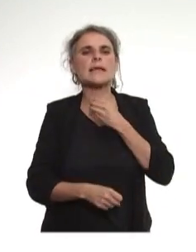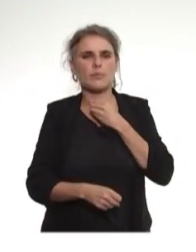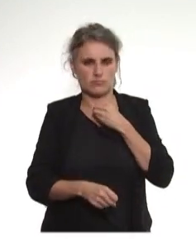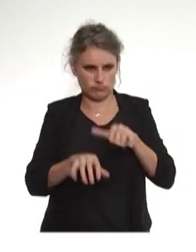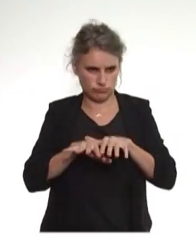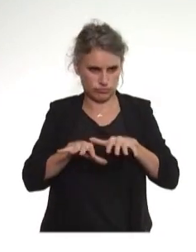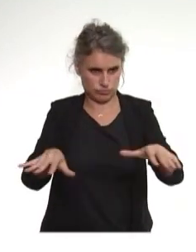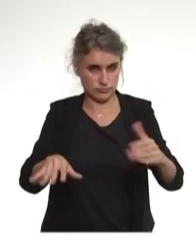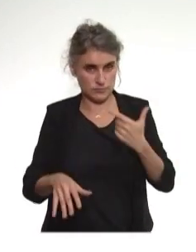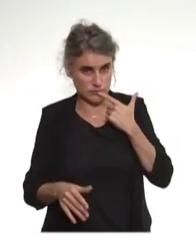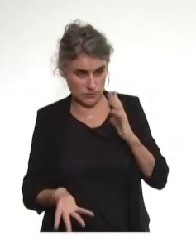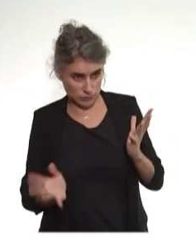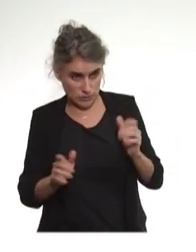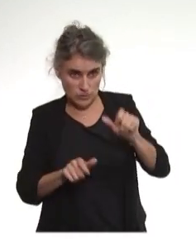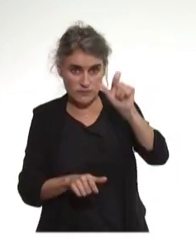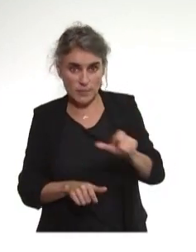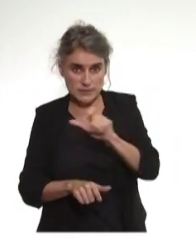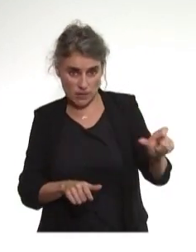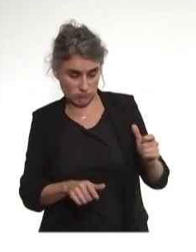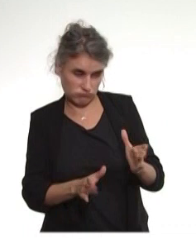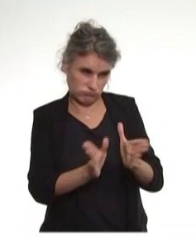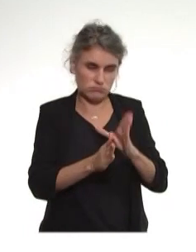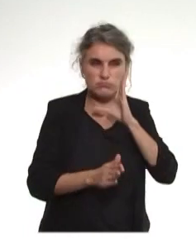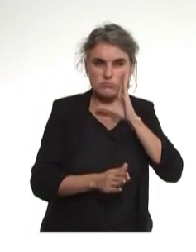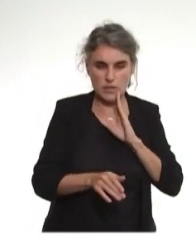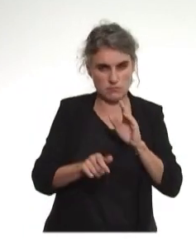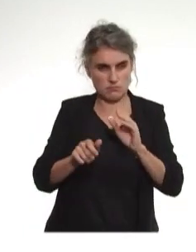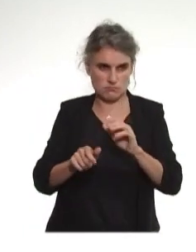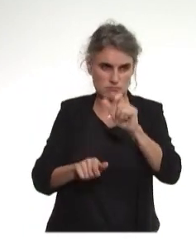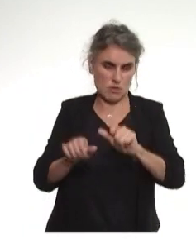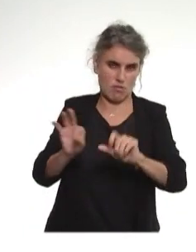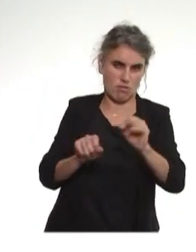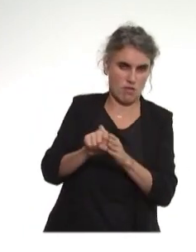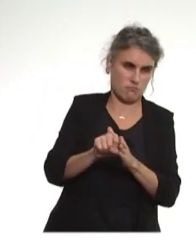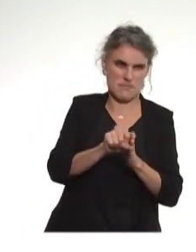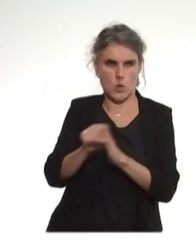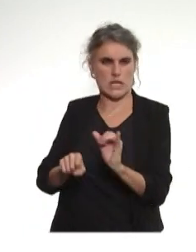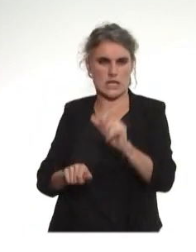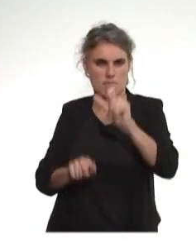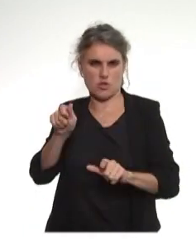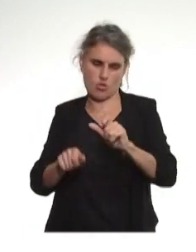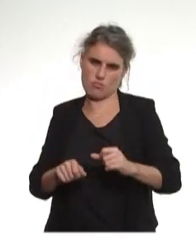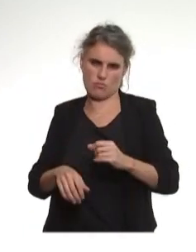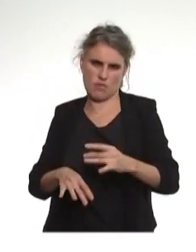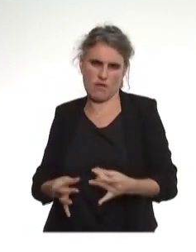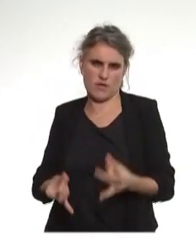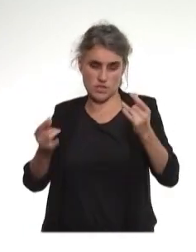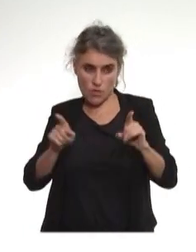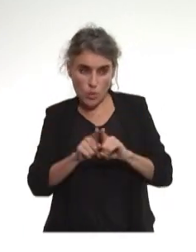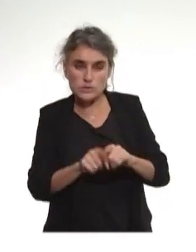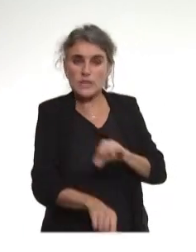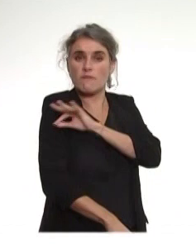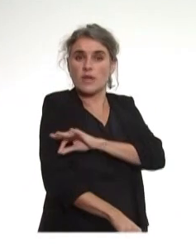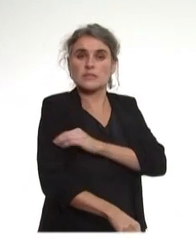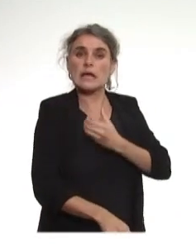de donner une priorité aux personnes les plus fragiles et est ce que vous craignez des tensions sur les stocks de vaccins grippe cet hiver nous avons commandé beaucoup